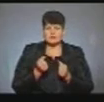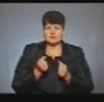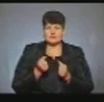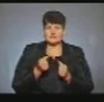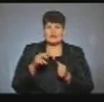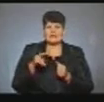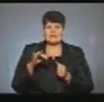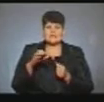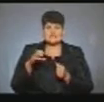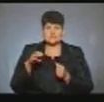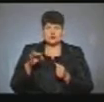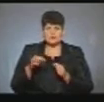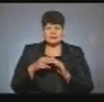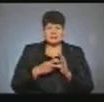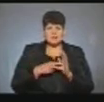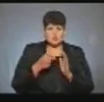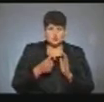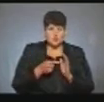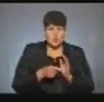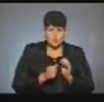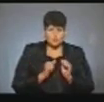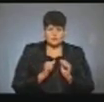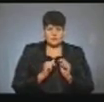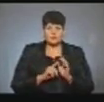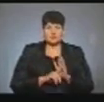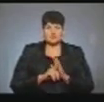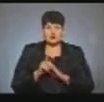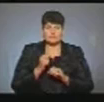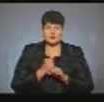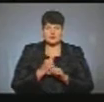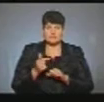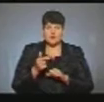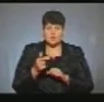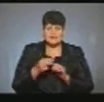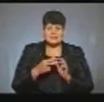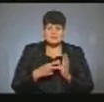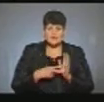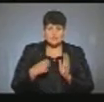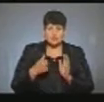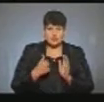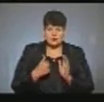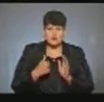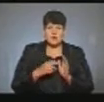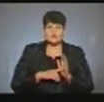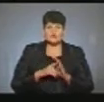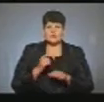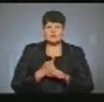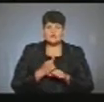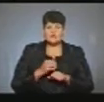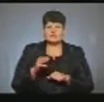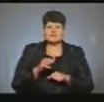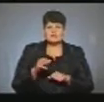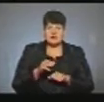який був прийнятий в листопаді 2017 року, вступив в чинність в грудні 2017 року, а введений дію тільки в